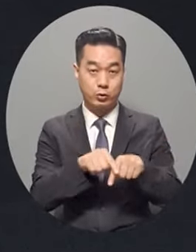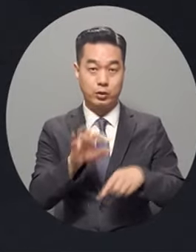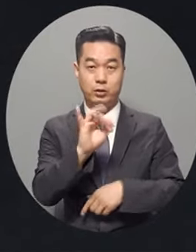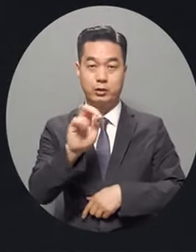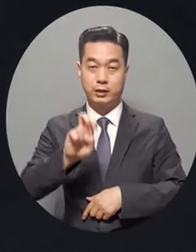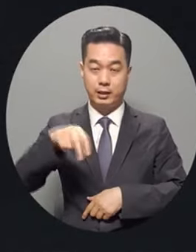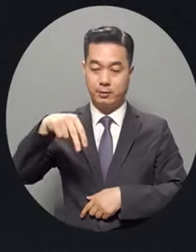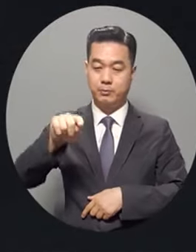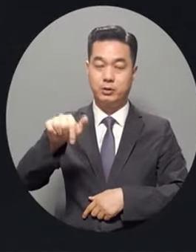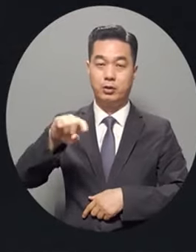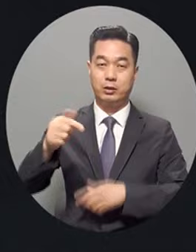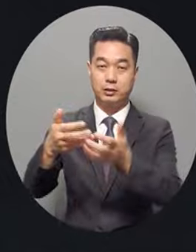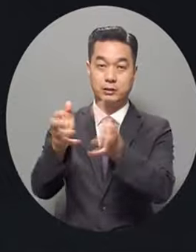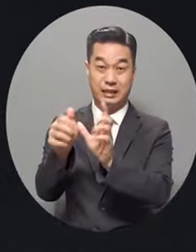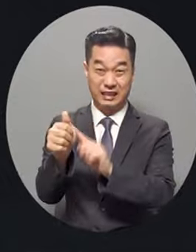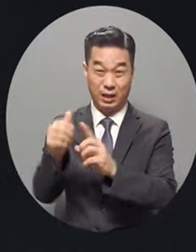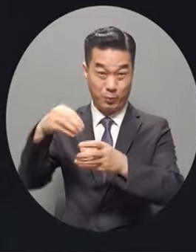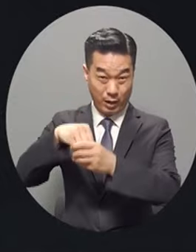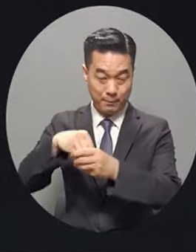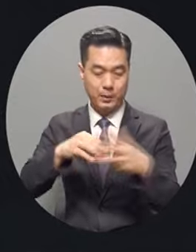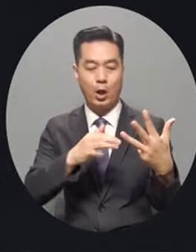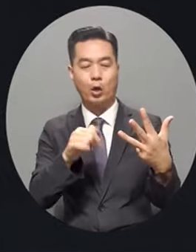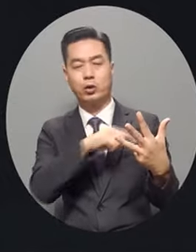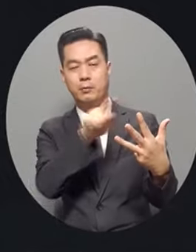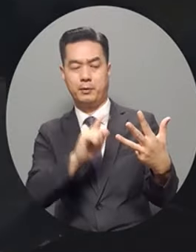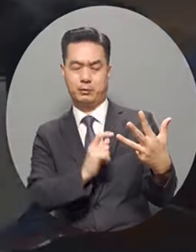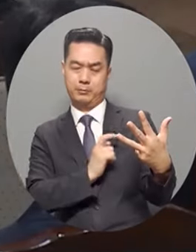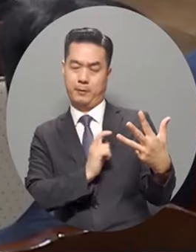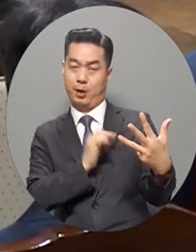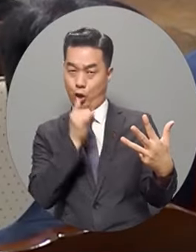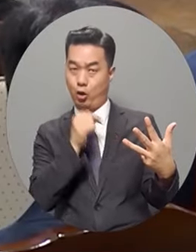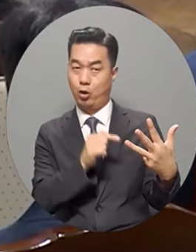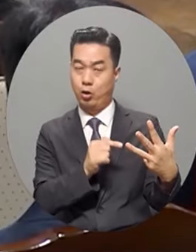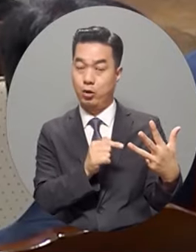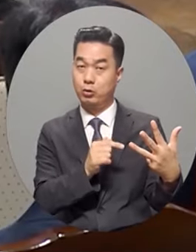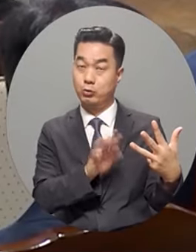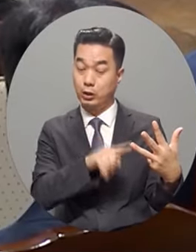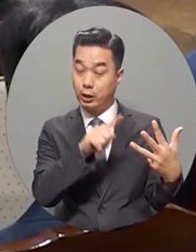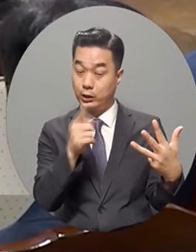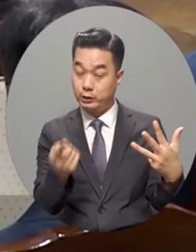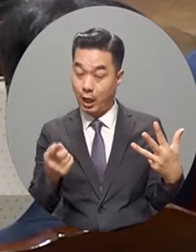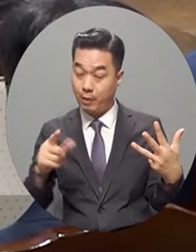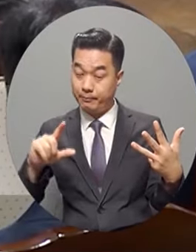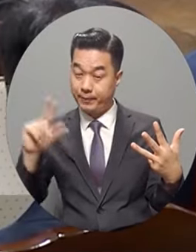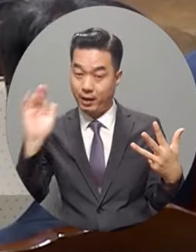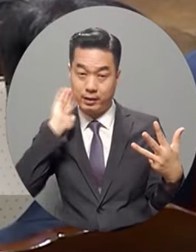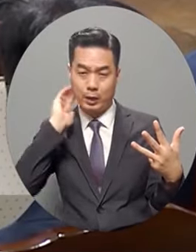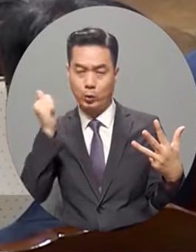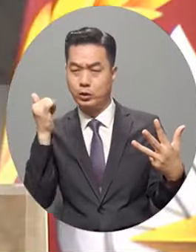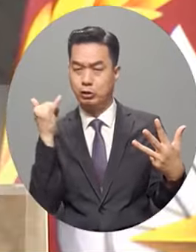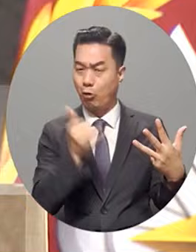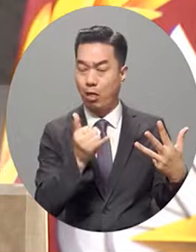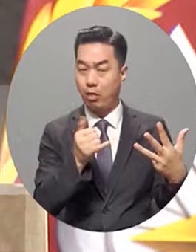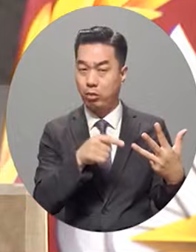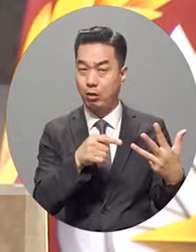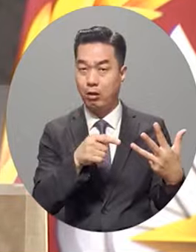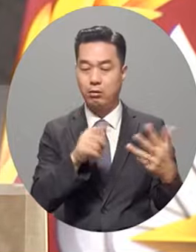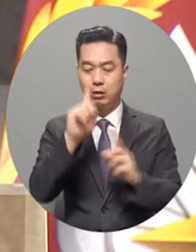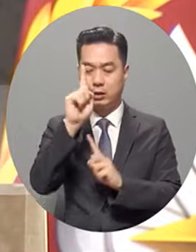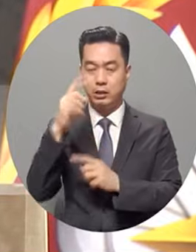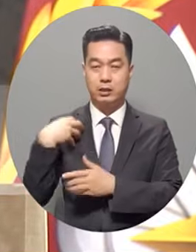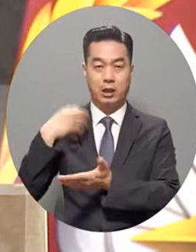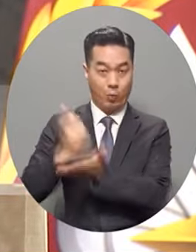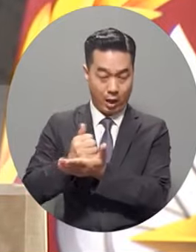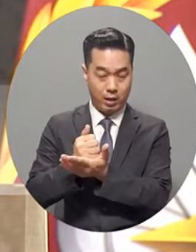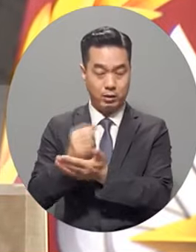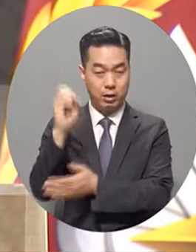일사 단장을 포함해 혐의자가 여덟 명입니다 그런데 다음날 대통령실 전화를 받자마자이 장관이 돌연